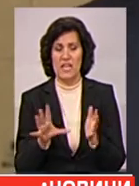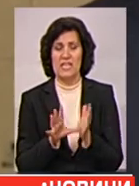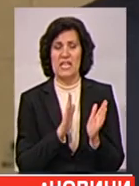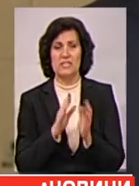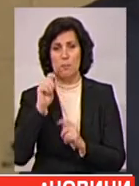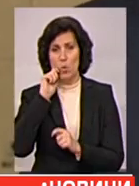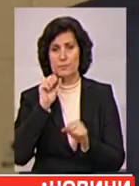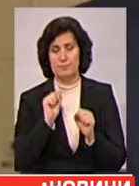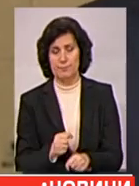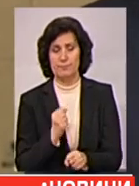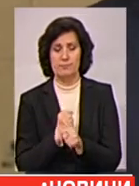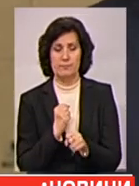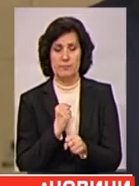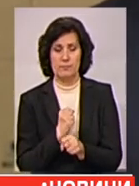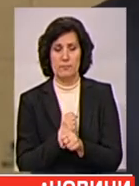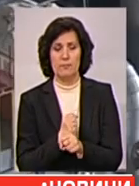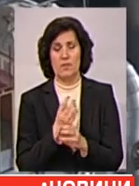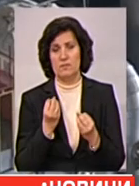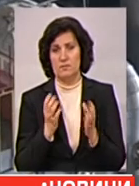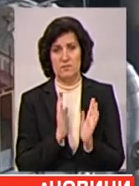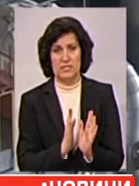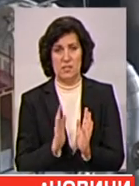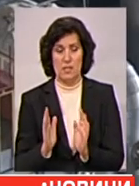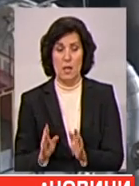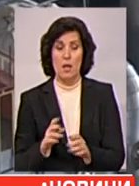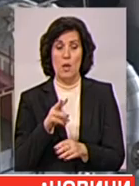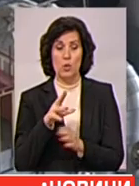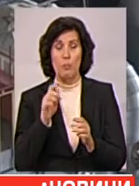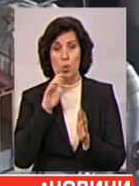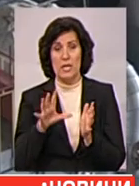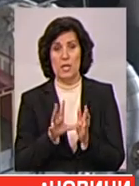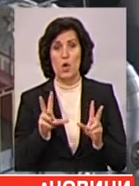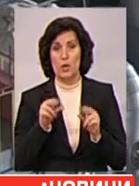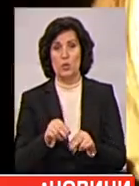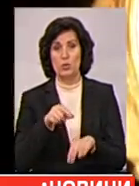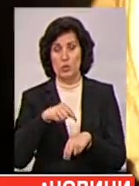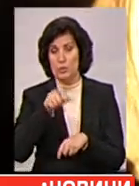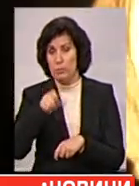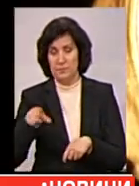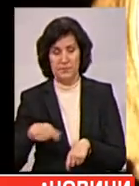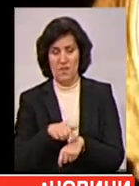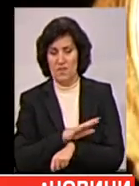енергосистема України зможе пропрацювати в сталому режимі. Тобто «Укренерго» гарантує, що споживачі не відчують